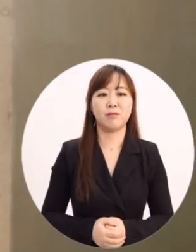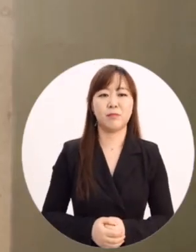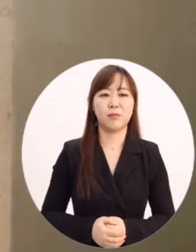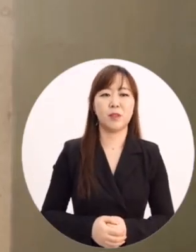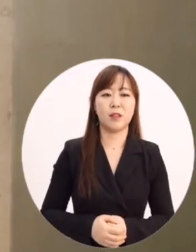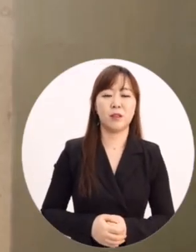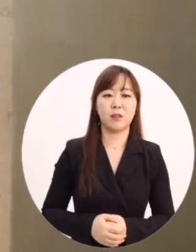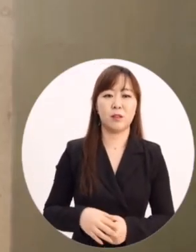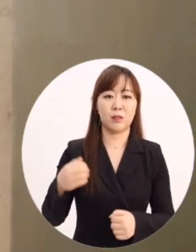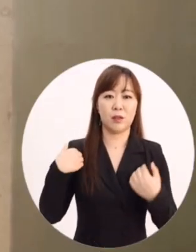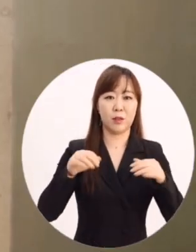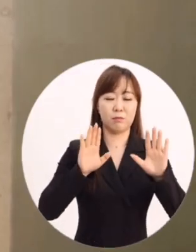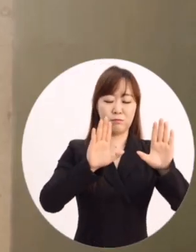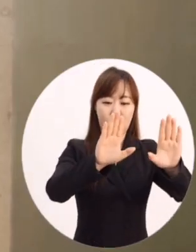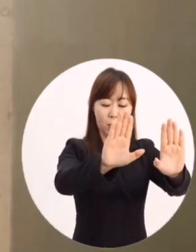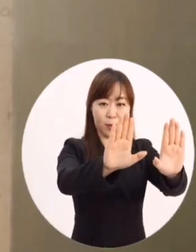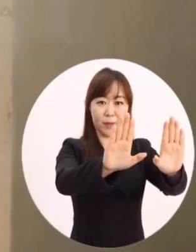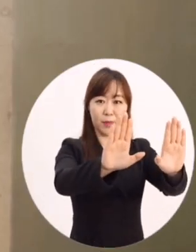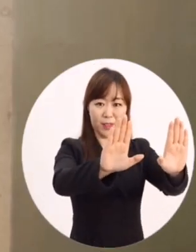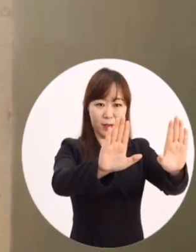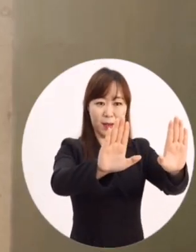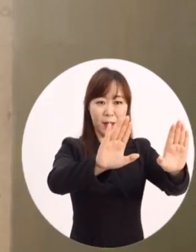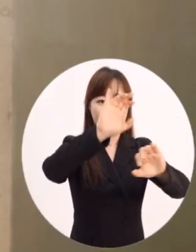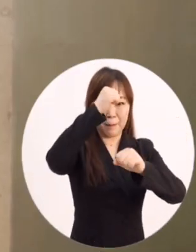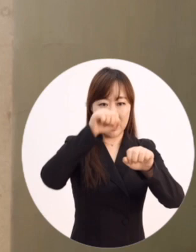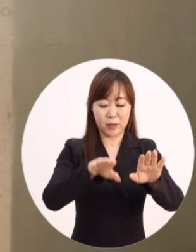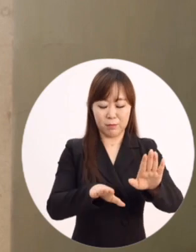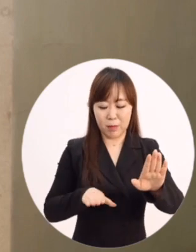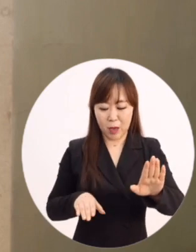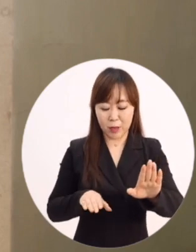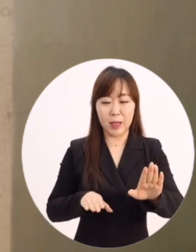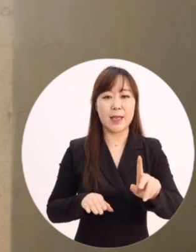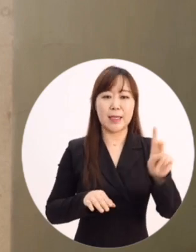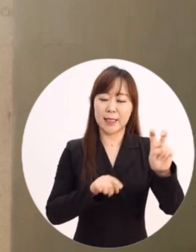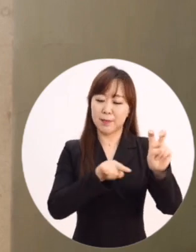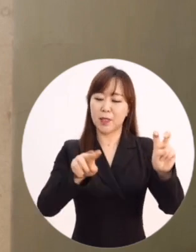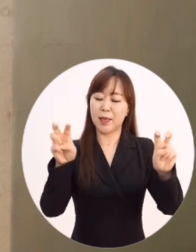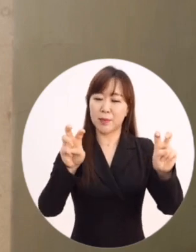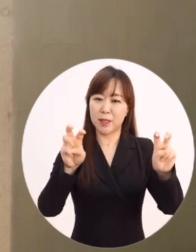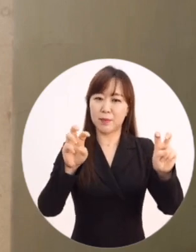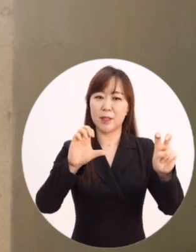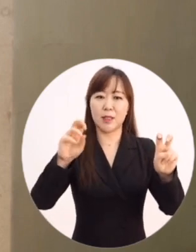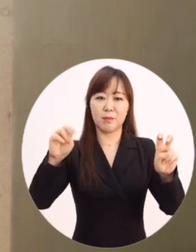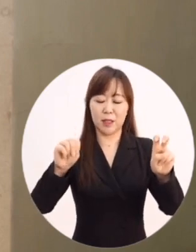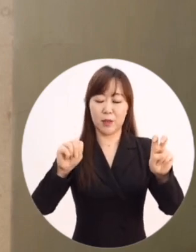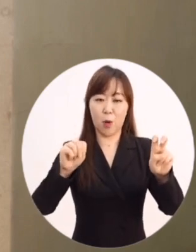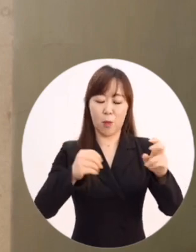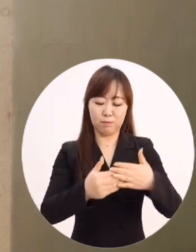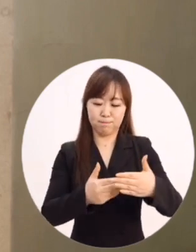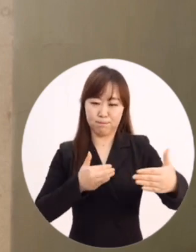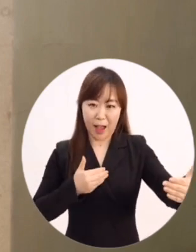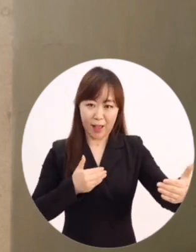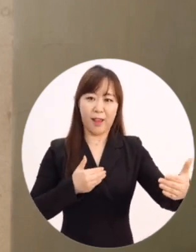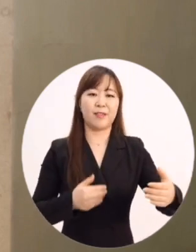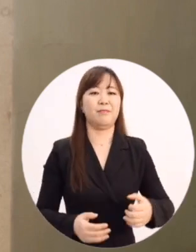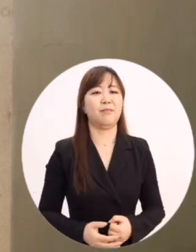양손을 어깨 높이에서 벽에 대고 발은 벽에서 약 20에서 30cm 떨어뜨립니다.